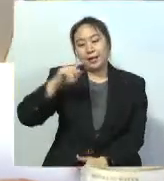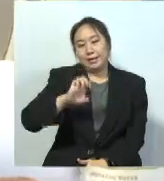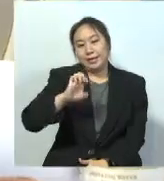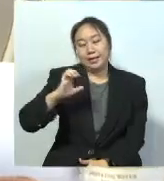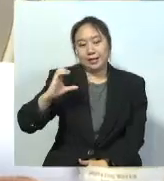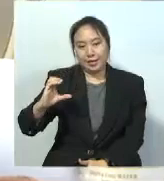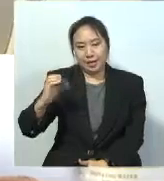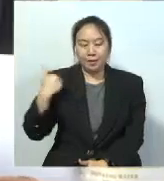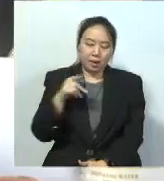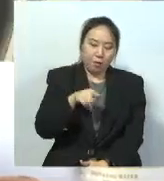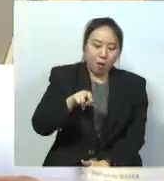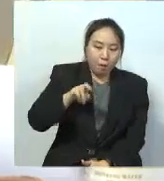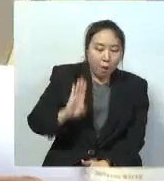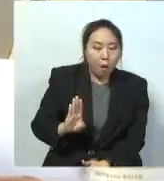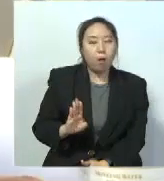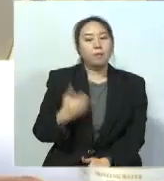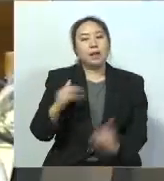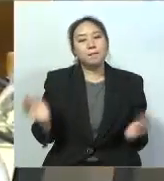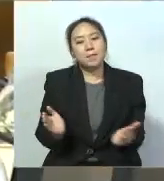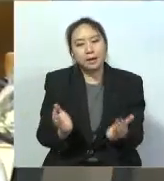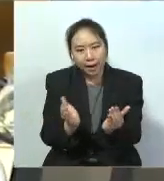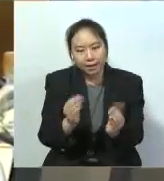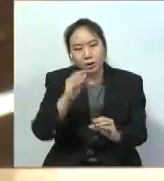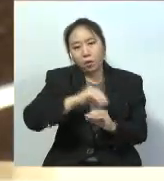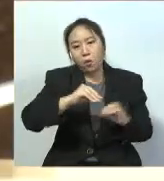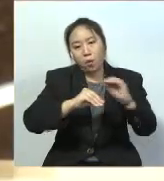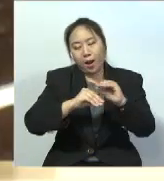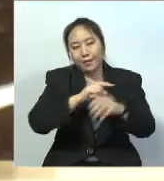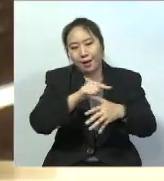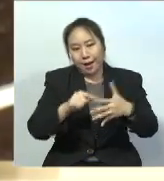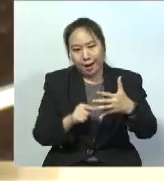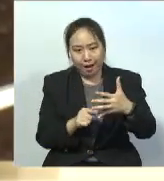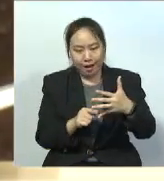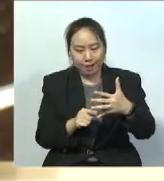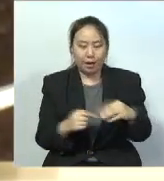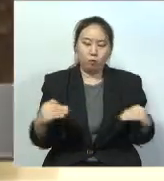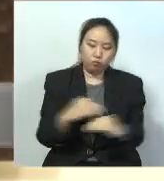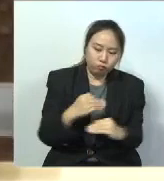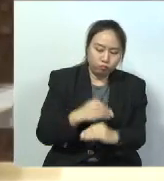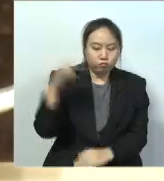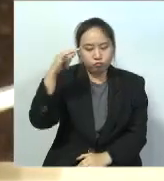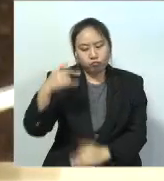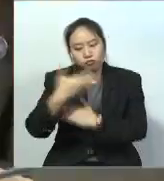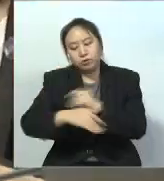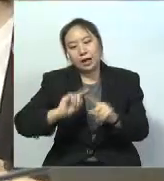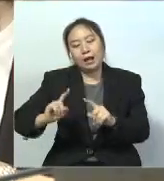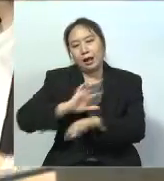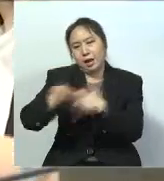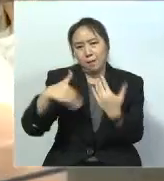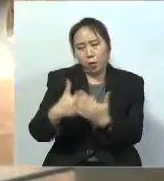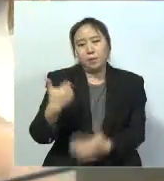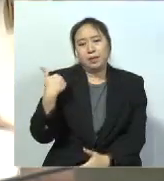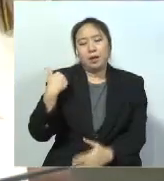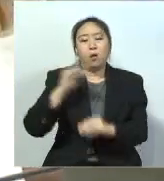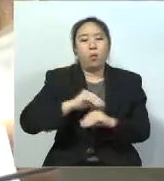ขตพัฒนาพิเศษภาคตะวันออกด้วยการผลักดัน5โครงการโครงสร้างพื้นฐานหลักค่ะทั้งหมดนี้นะคะมีทั้งเรื่องโครง